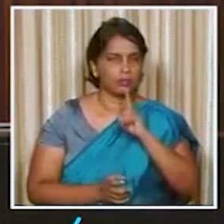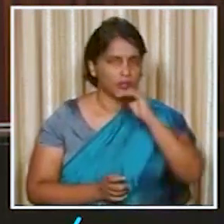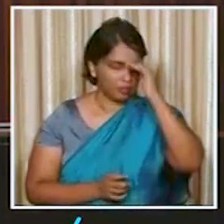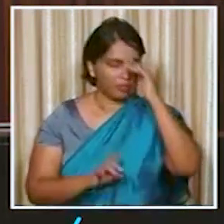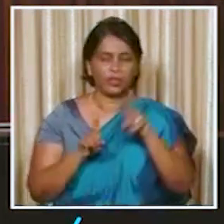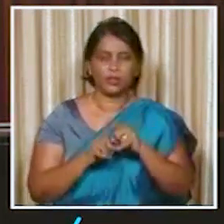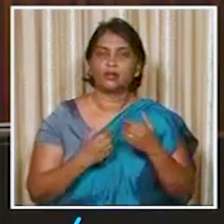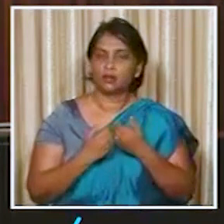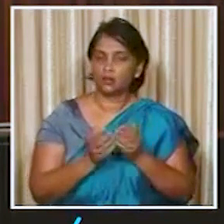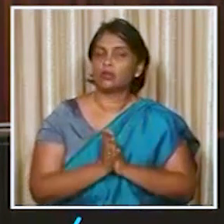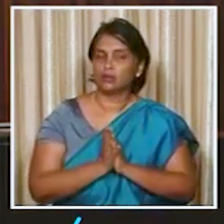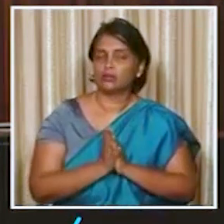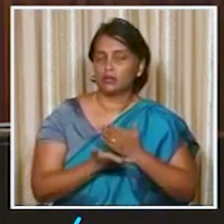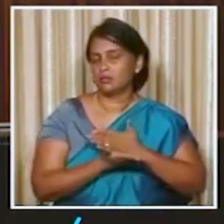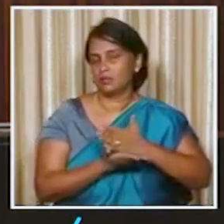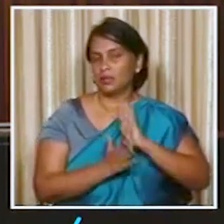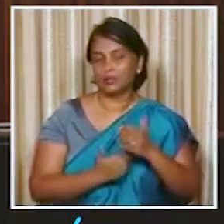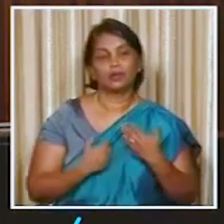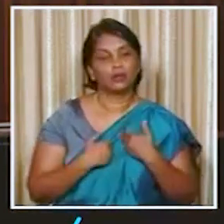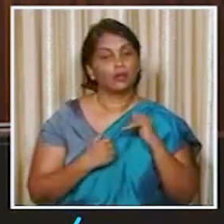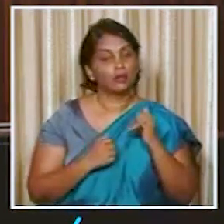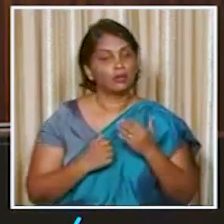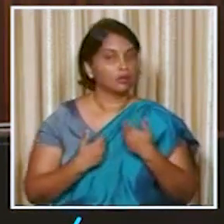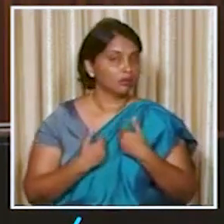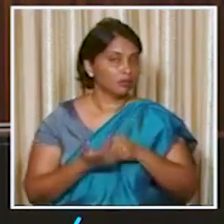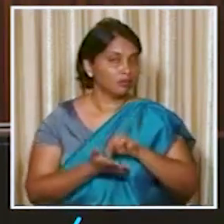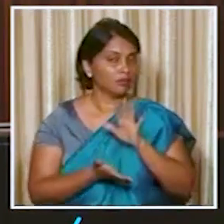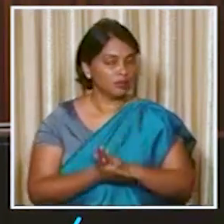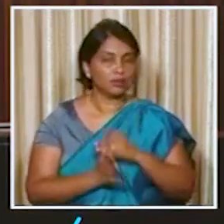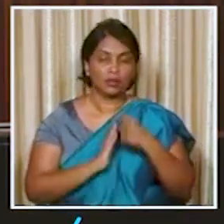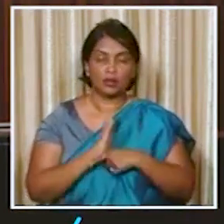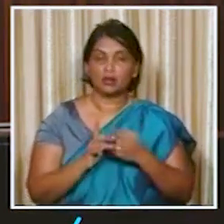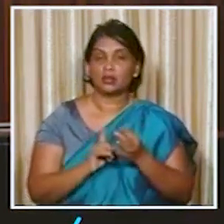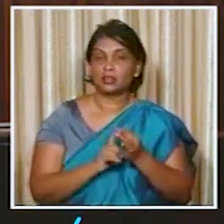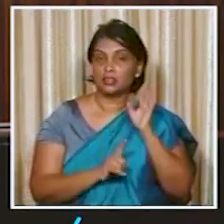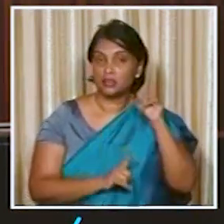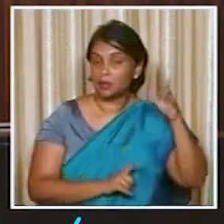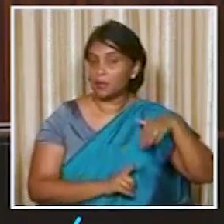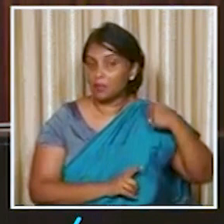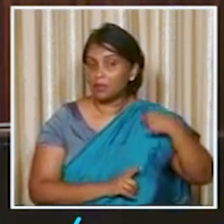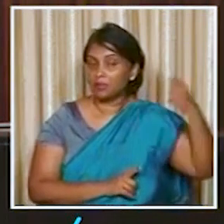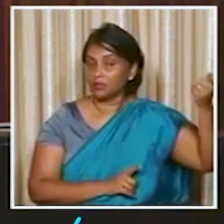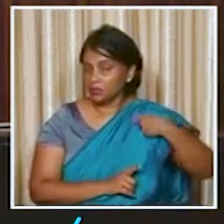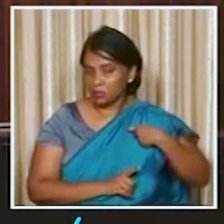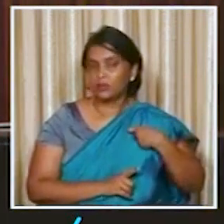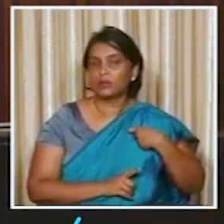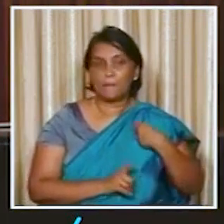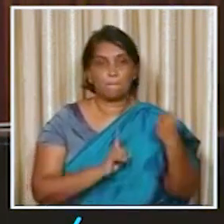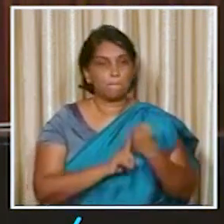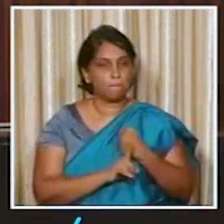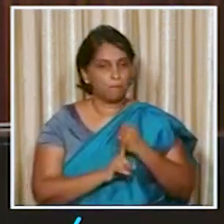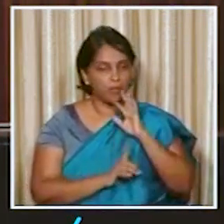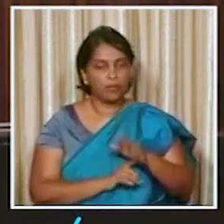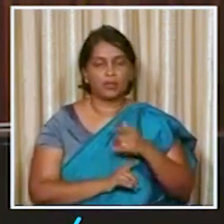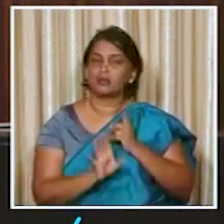කතානායකවරයා ලෙසම අහටද සීමාවන් තිබේ. ඇතැමුන් මේ මාමේ තීරණය ගත්තේ රටේ විධායකයේ ප්‍රධානියා විසින් මා වෙත කරන ලද බලපෑම් හමුවේ